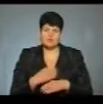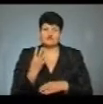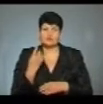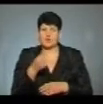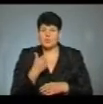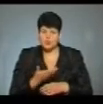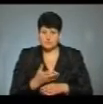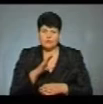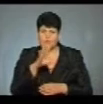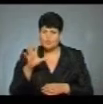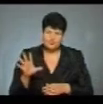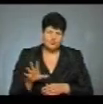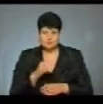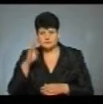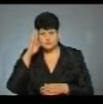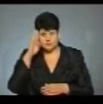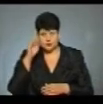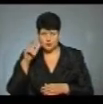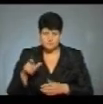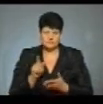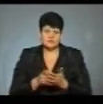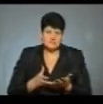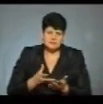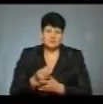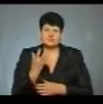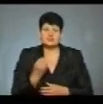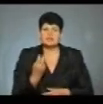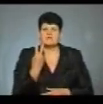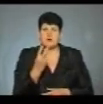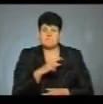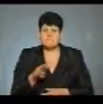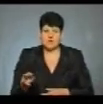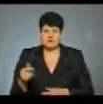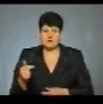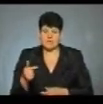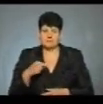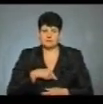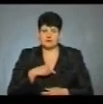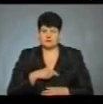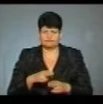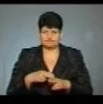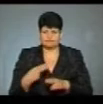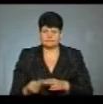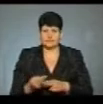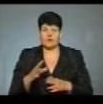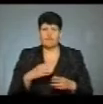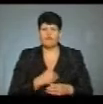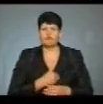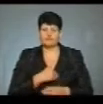роки. Усі засуджені, згідно із рішенням суду, мали сплатити ще 2 мільйони гривень моральної компенсації вдові загиблого Наталії